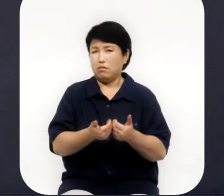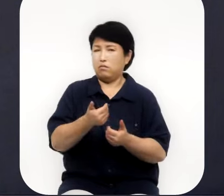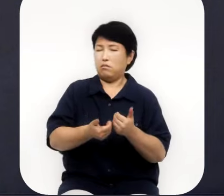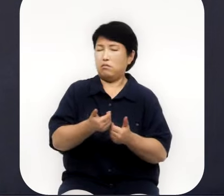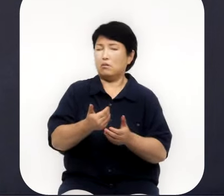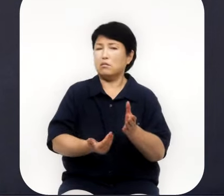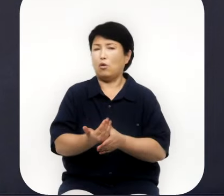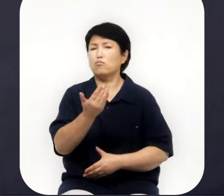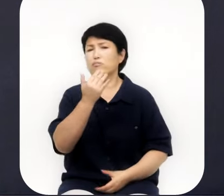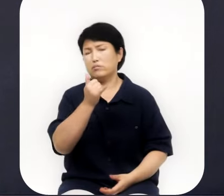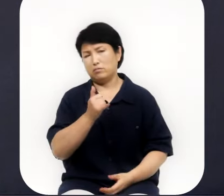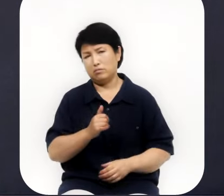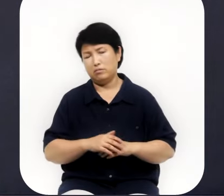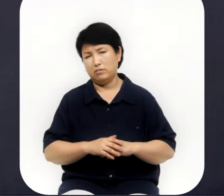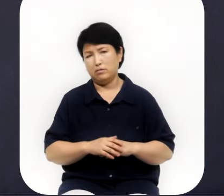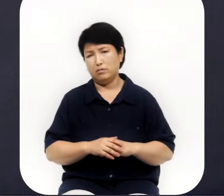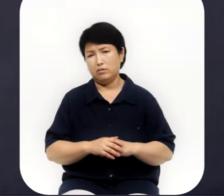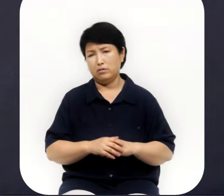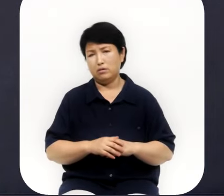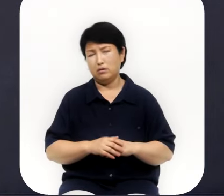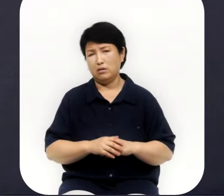기본적으로 오염된